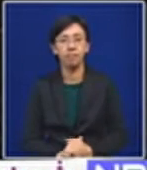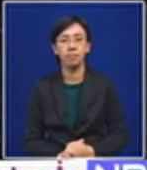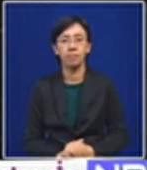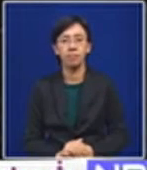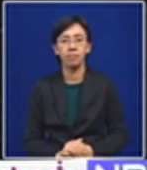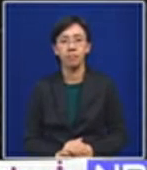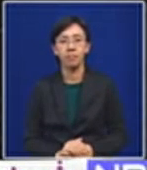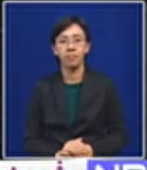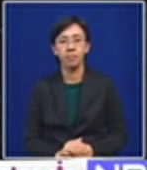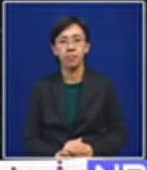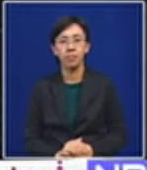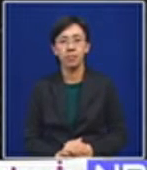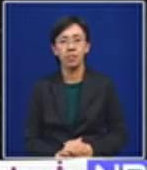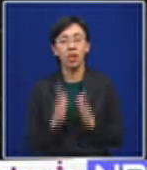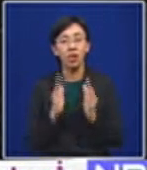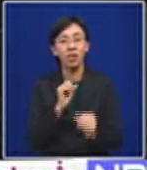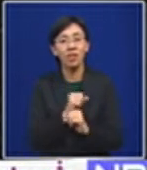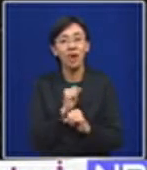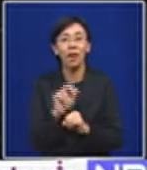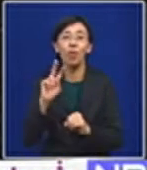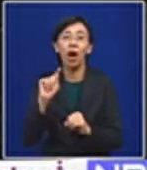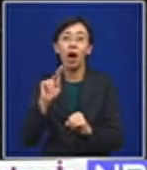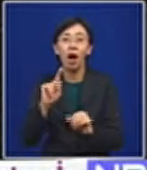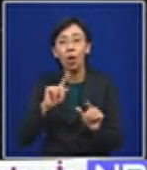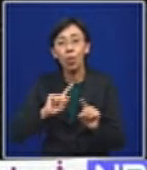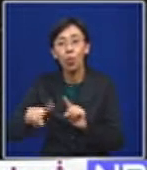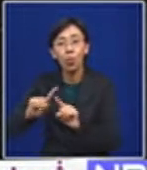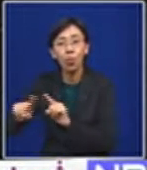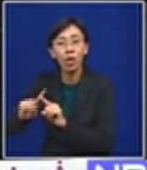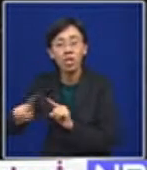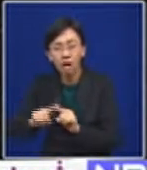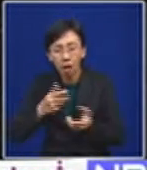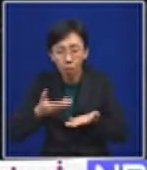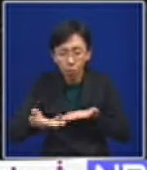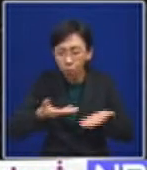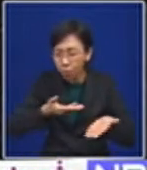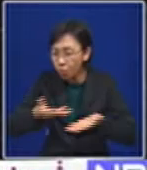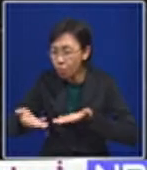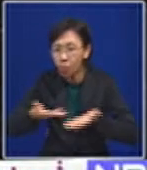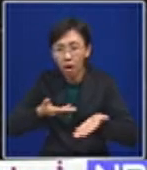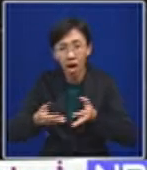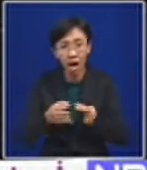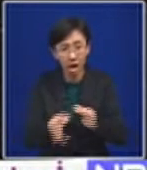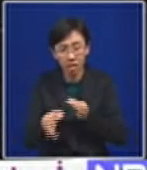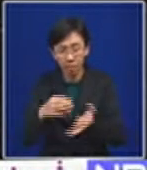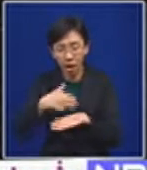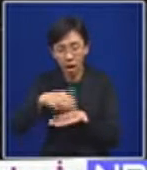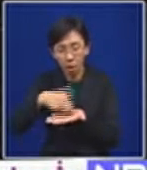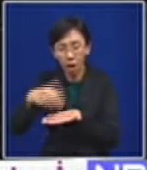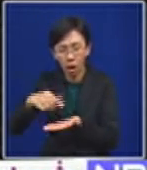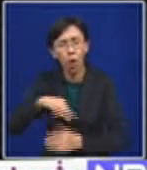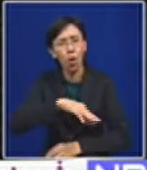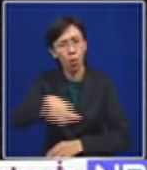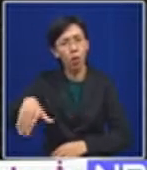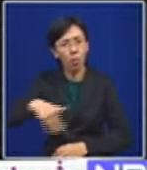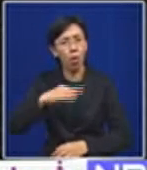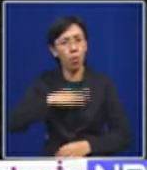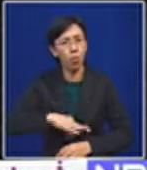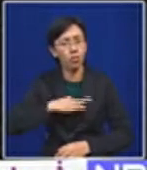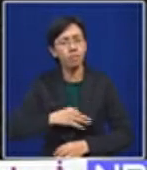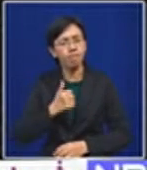เพราะฉะนั้นสื่อที่ได้หารือกันนะครับเขาก็แสดงความพอใจนะครับ